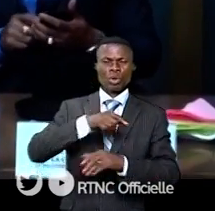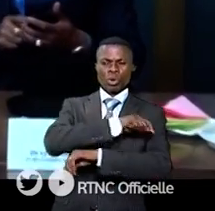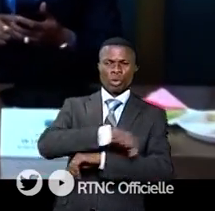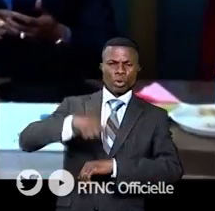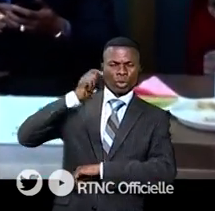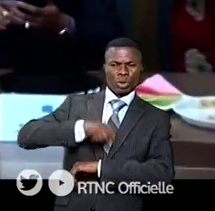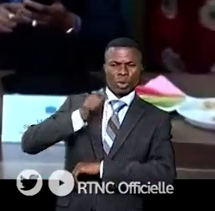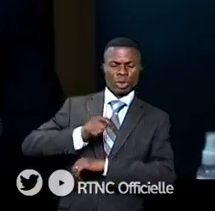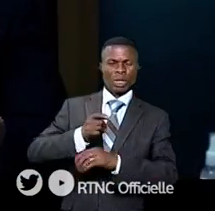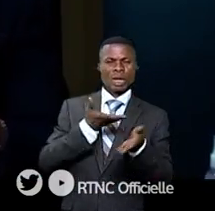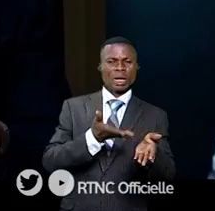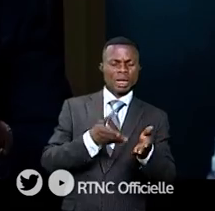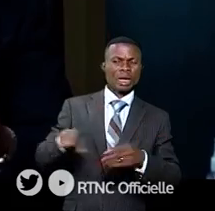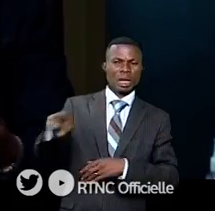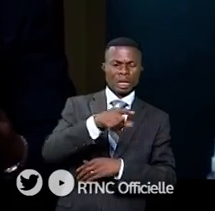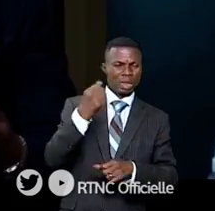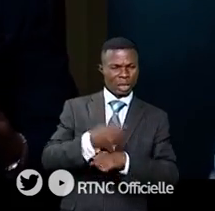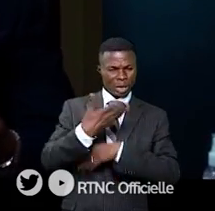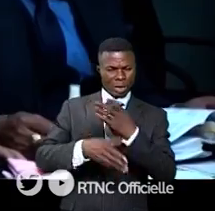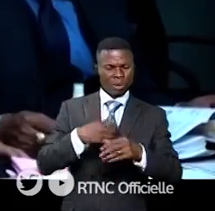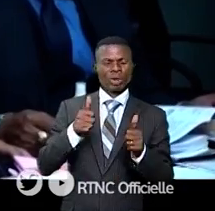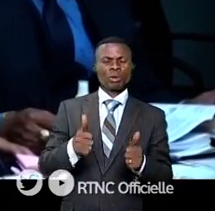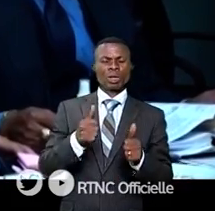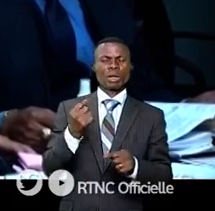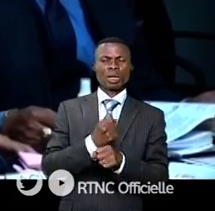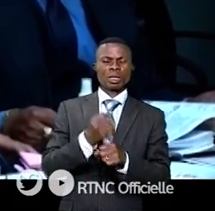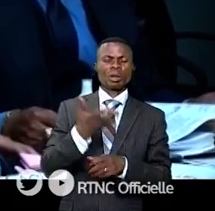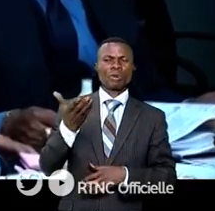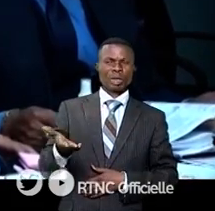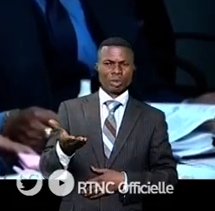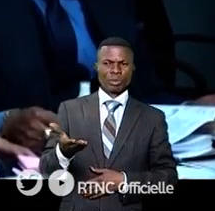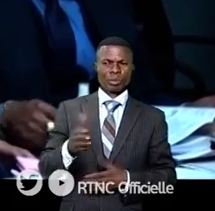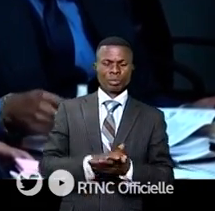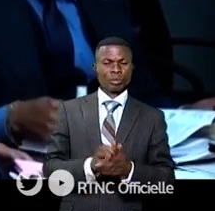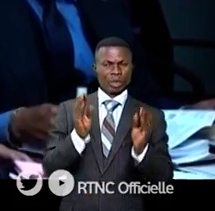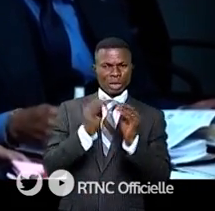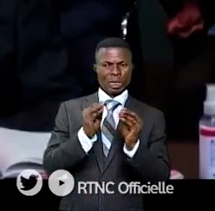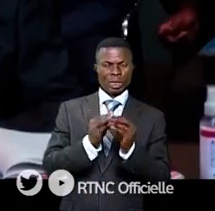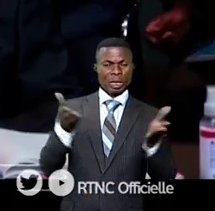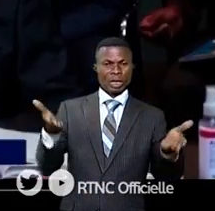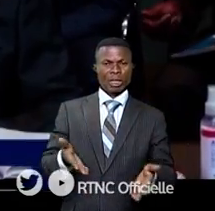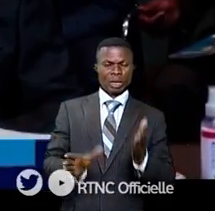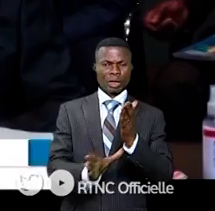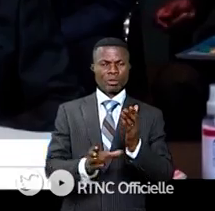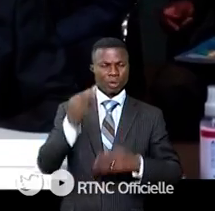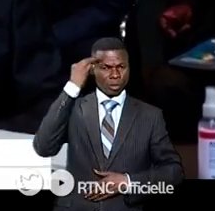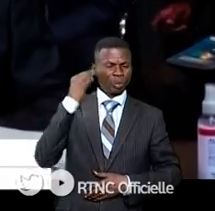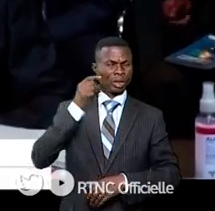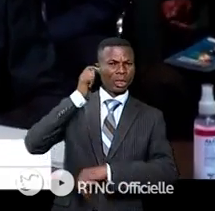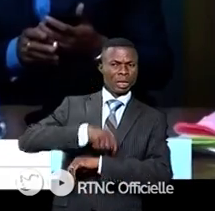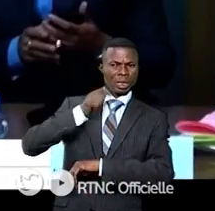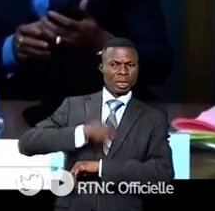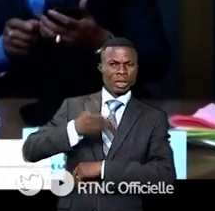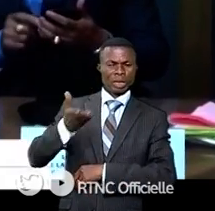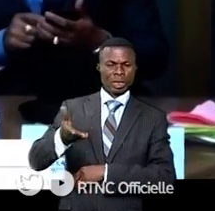pour permettre à ces derniers de remplir correctement ses devoirs. Une rencontre en présence du vice-ministre de la Justice